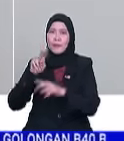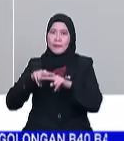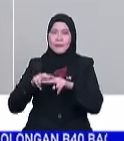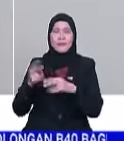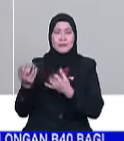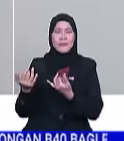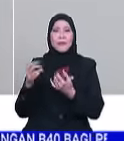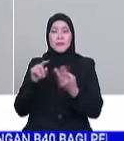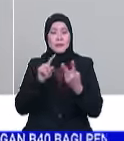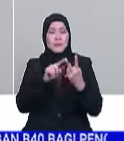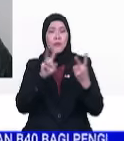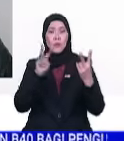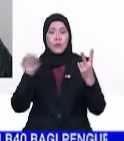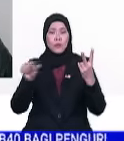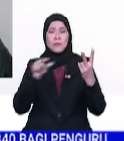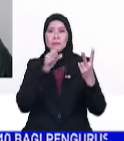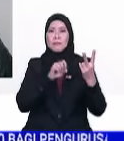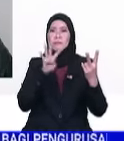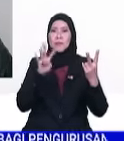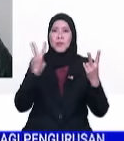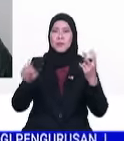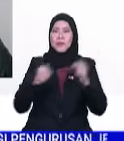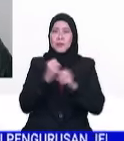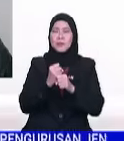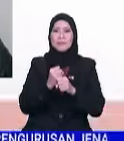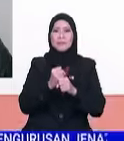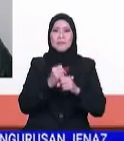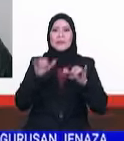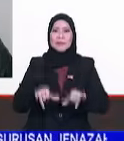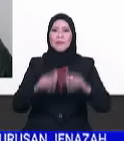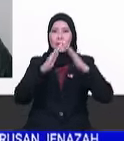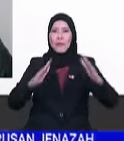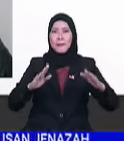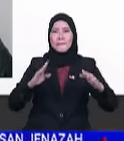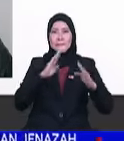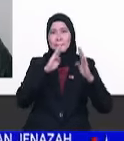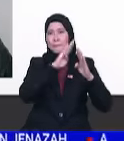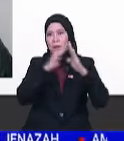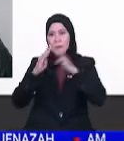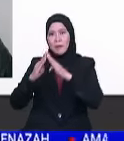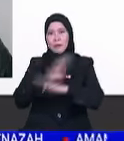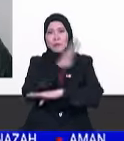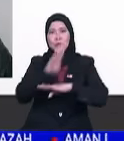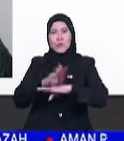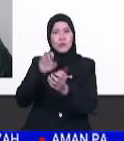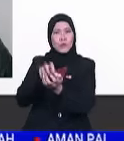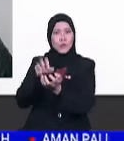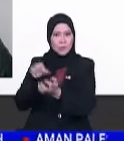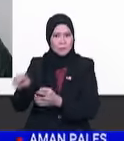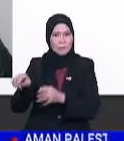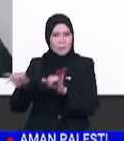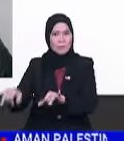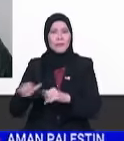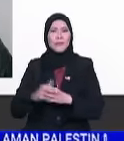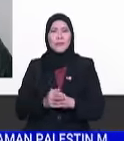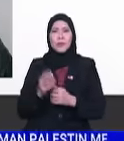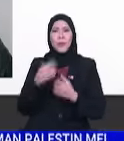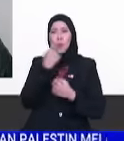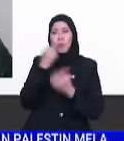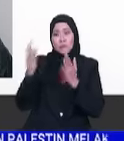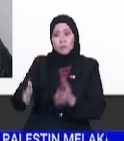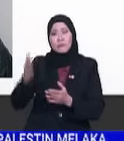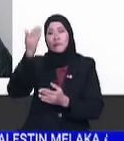Kit, 42 tahun dengan alamat terakhir di Bandar Bukit Puchong. Orang ramai yang mengenali atau mempunyai maklumat mengenai dua